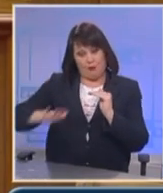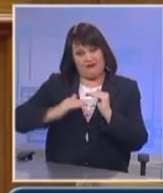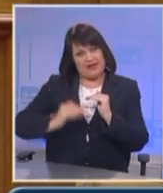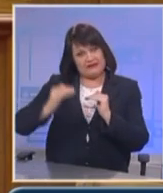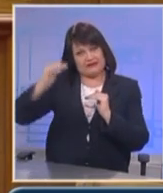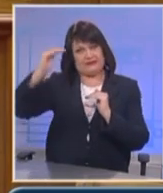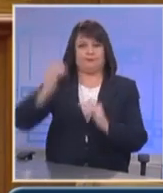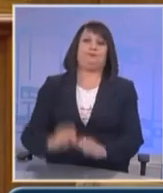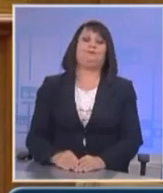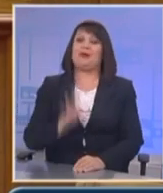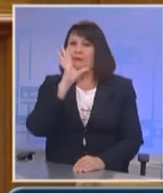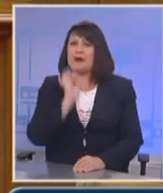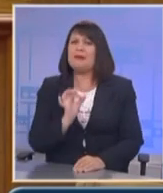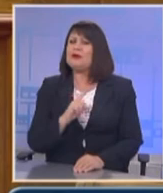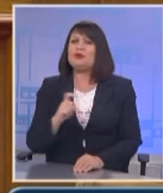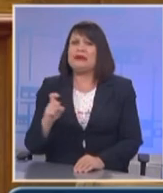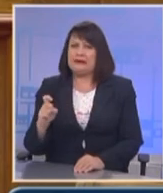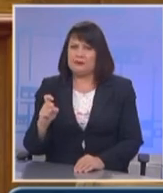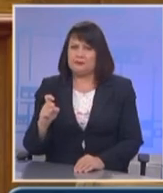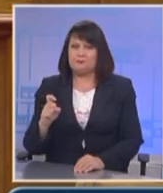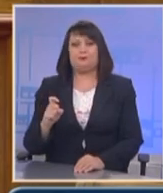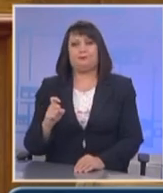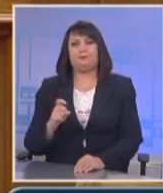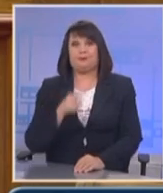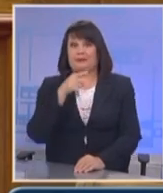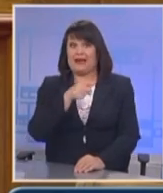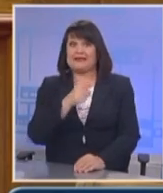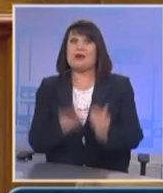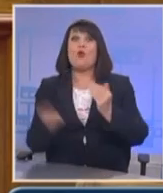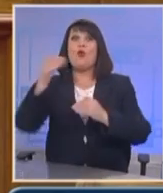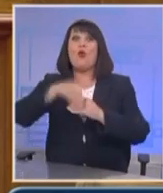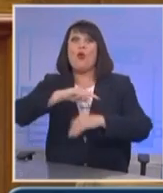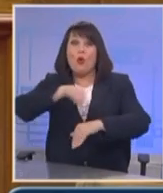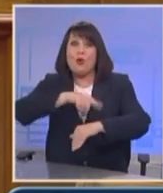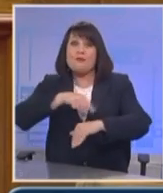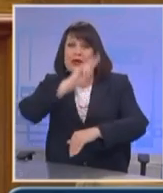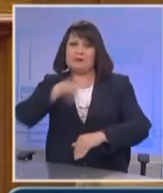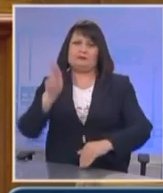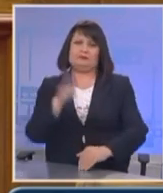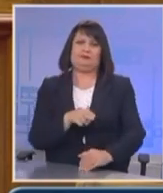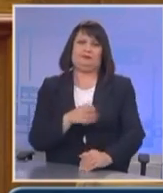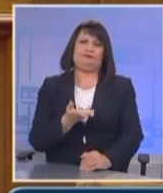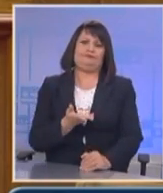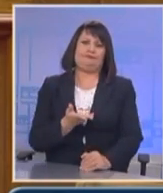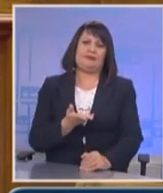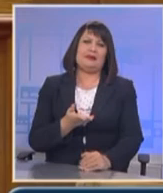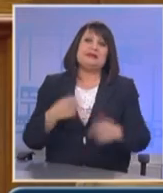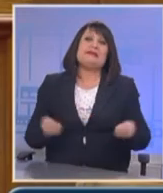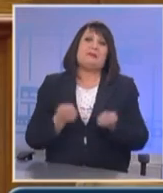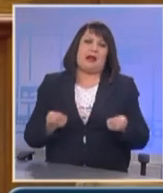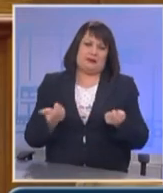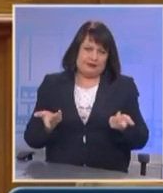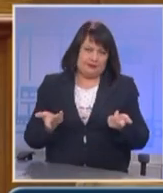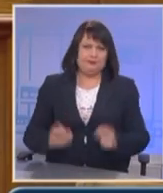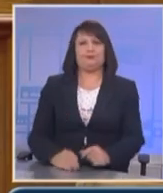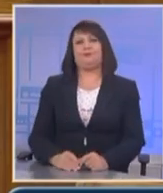Η πραγματικότητα είναι ότι ακυρώνεται τα ολοήμερα σχολεία. Τα ολοήμερα σχολεία